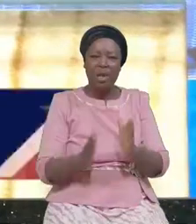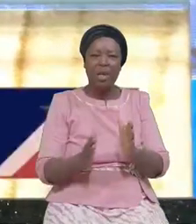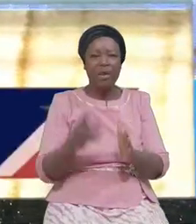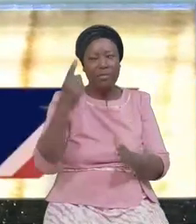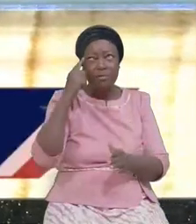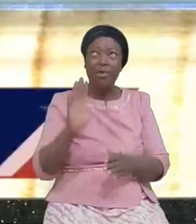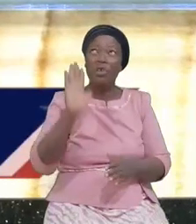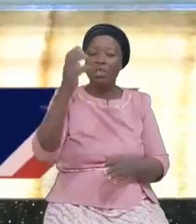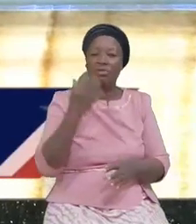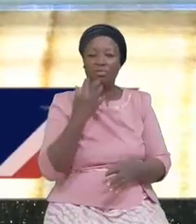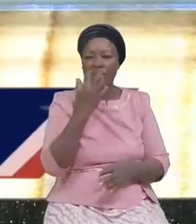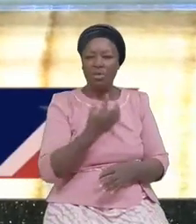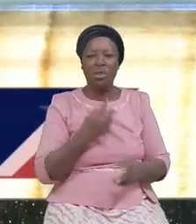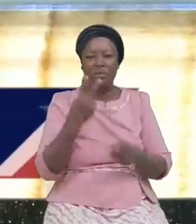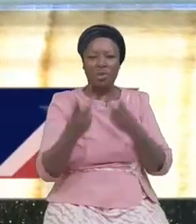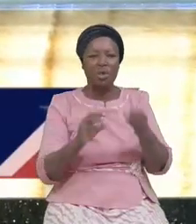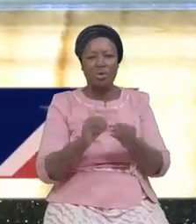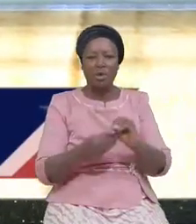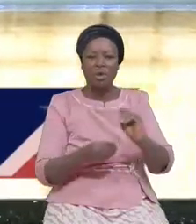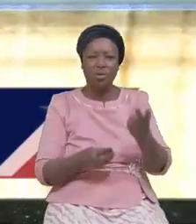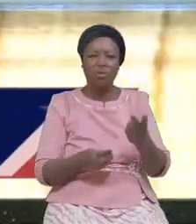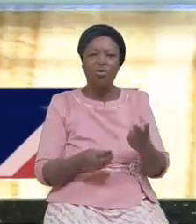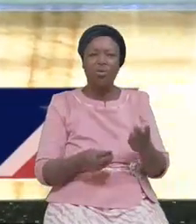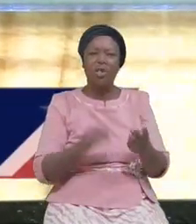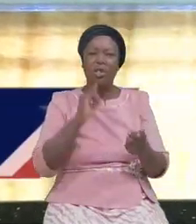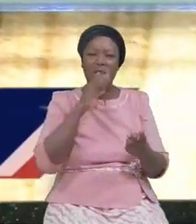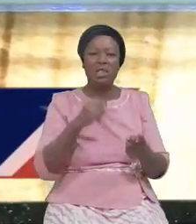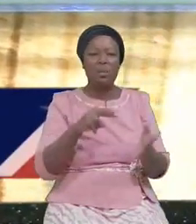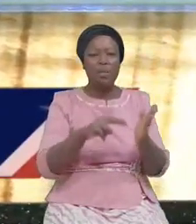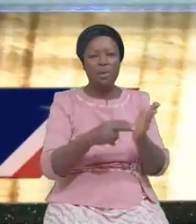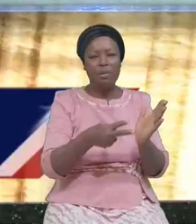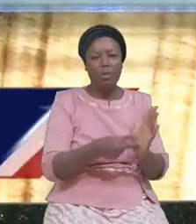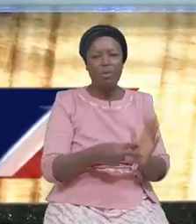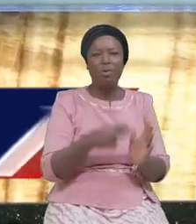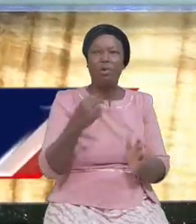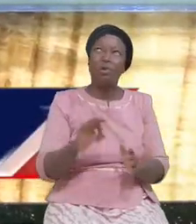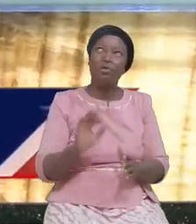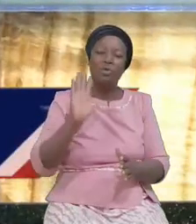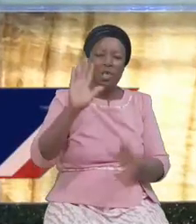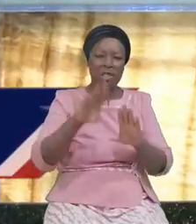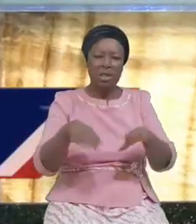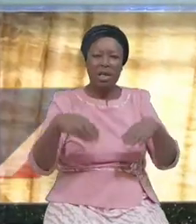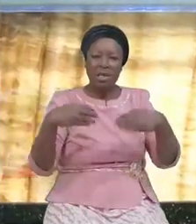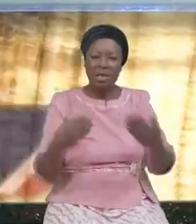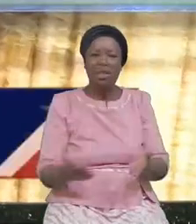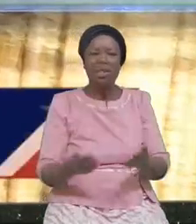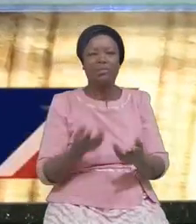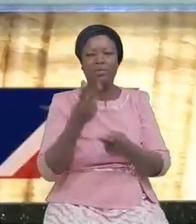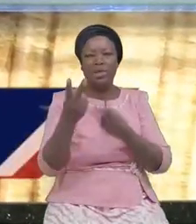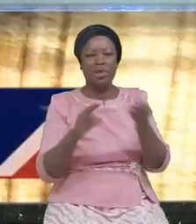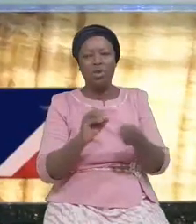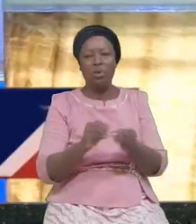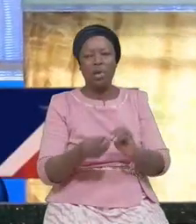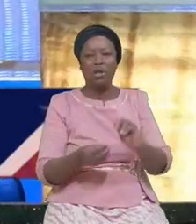trois petits points. Alors numéro 1, nous voyons la prise. J'allais dire la prière pour la gracieuse invitation. Le point B, le B, c'est le but de sa